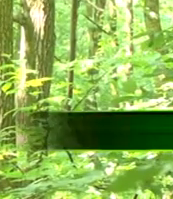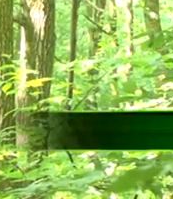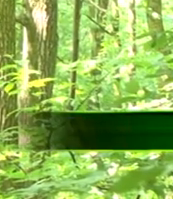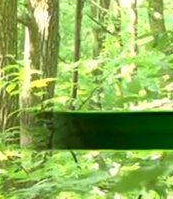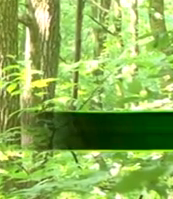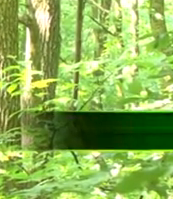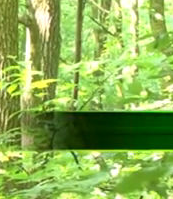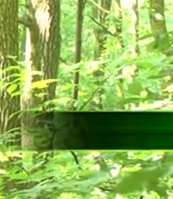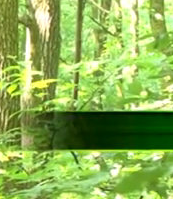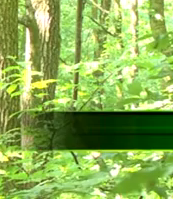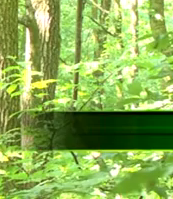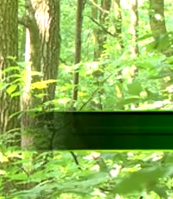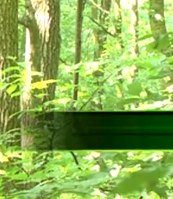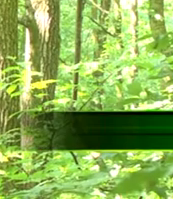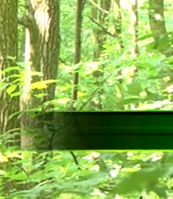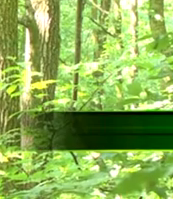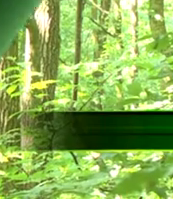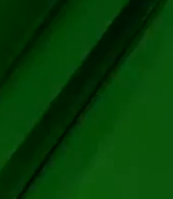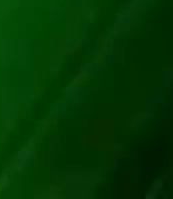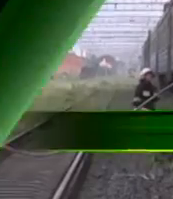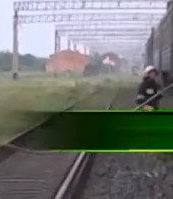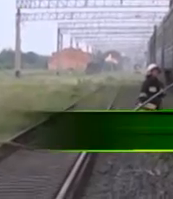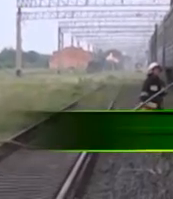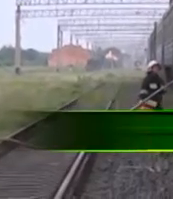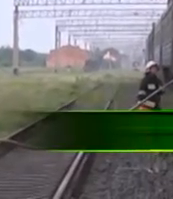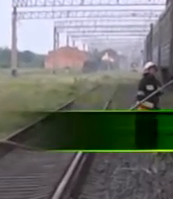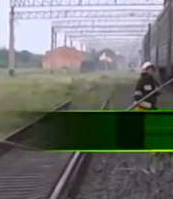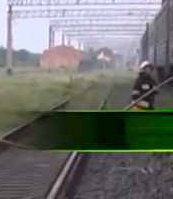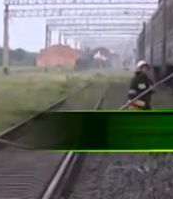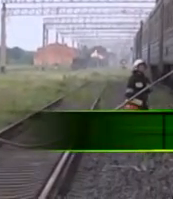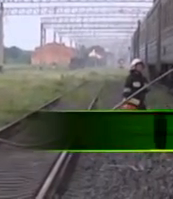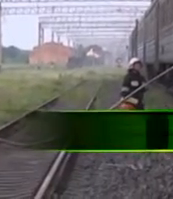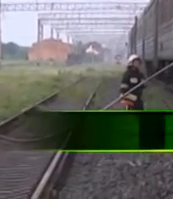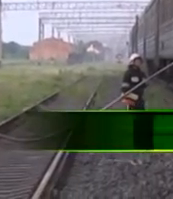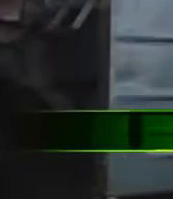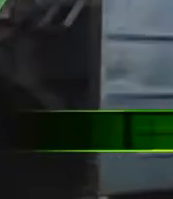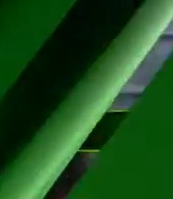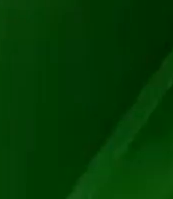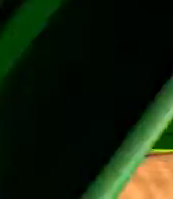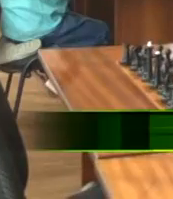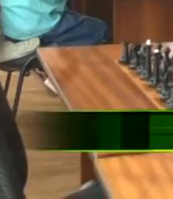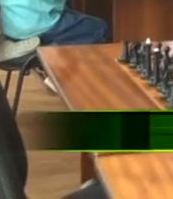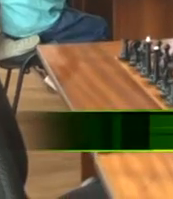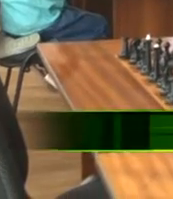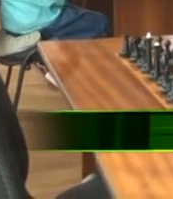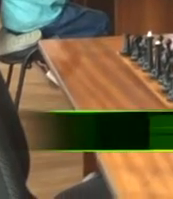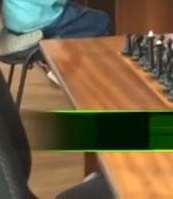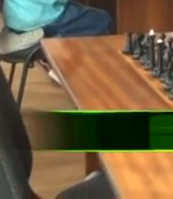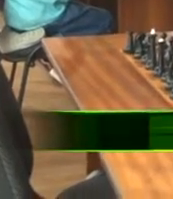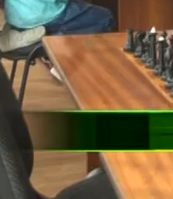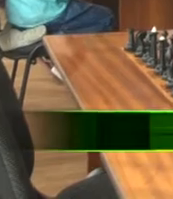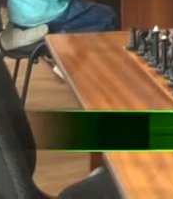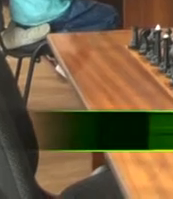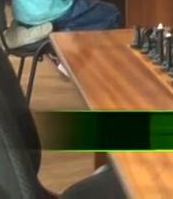У лісах на Хмельниччині від хвороби гинуть дерева. Електричка горіла сьогодні вночі у Волочиську. У Хмельницькому розпочався